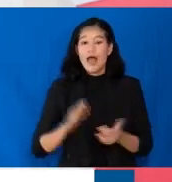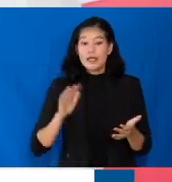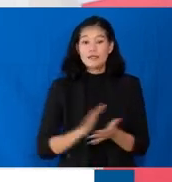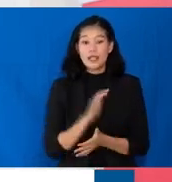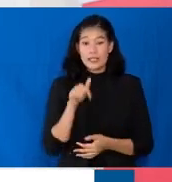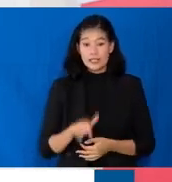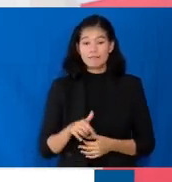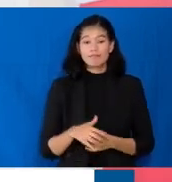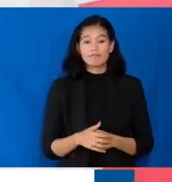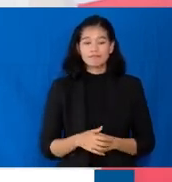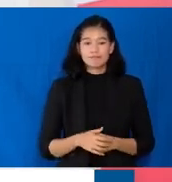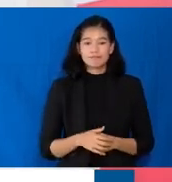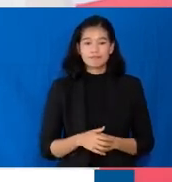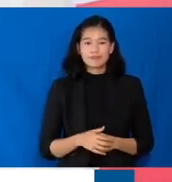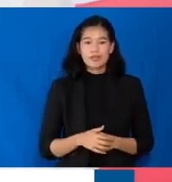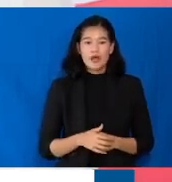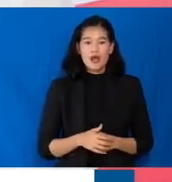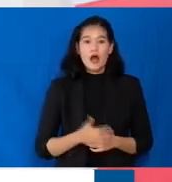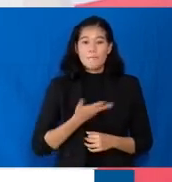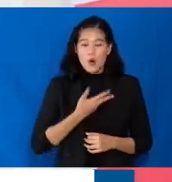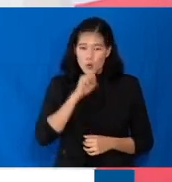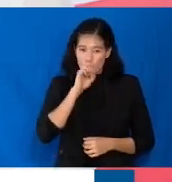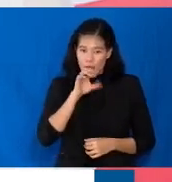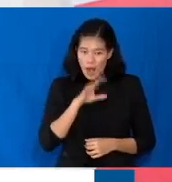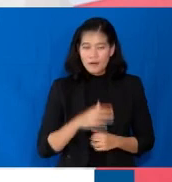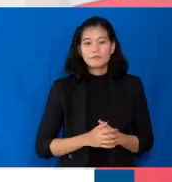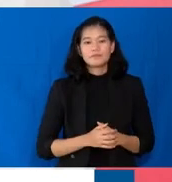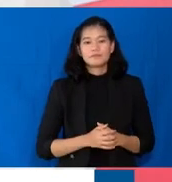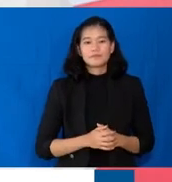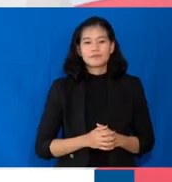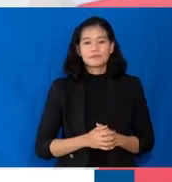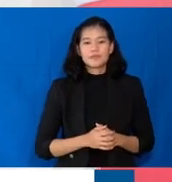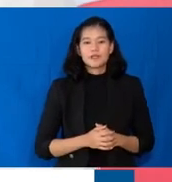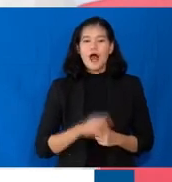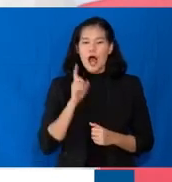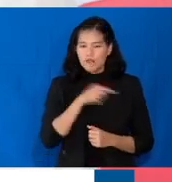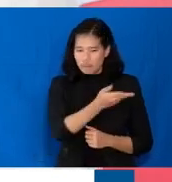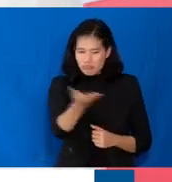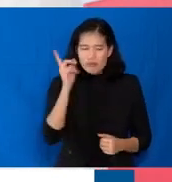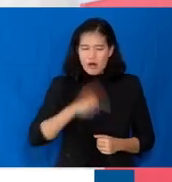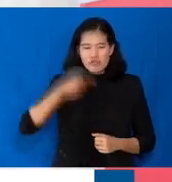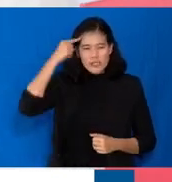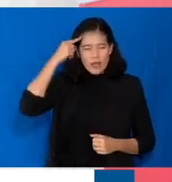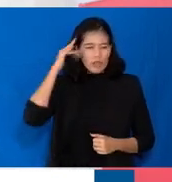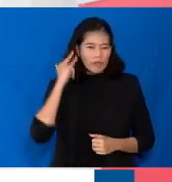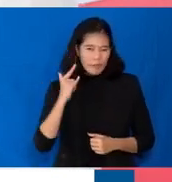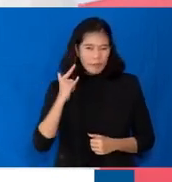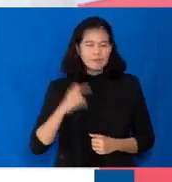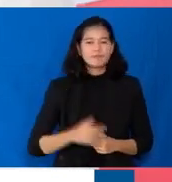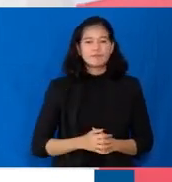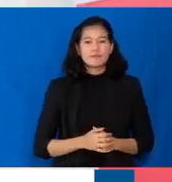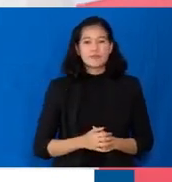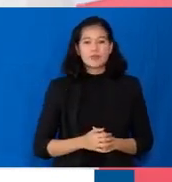ini hai eh kami juga ingin menyampaikan pesan-pesan yang harus selalu kita ingat harus menjadi pedoman kita